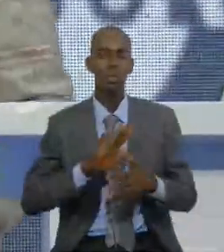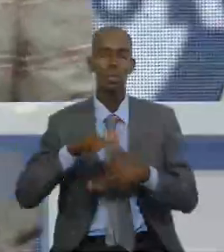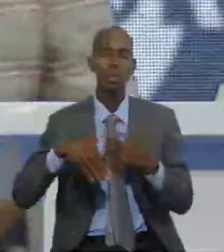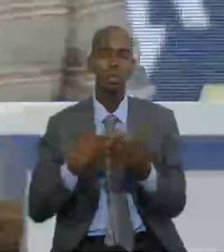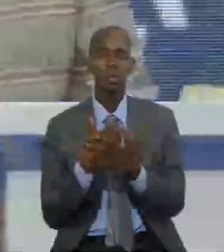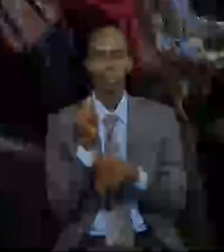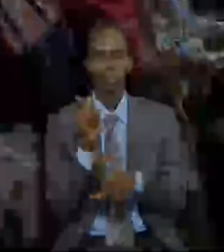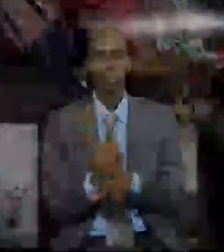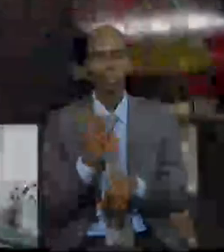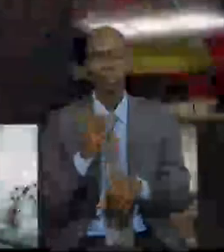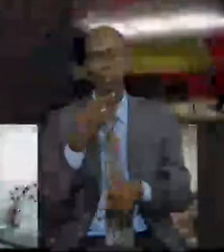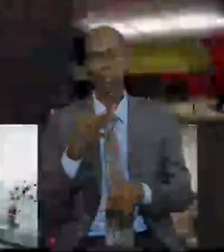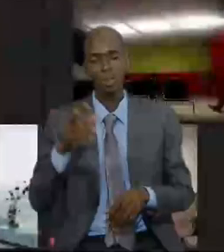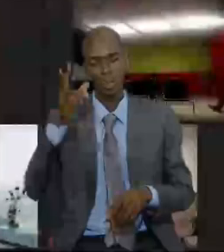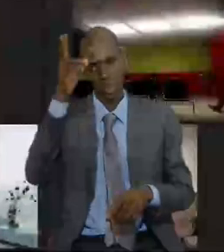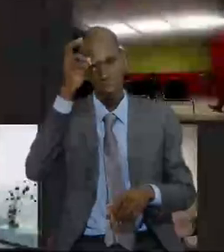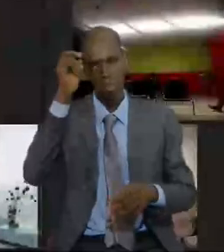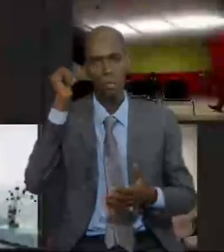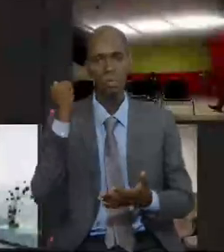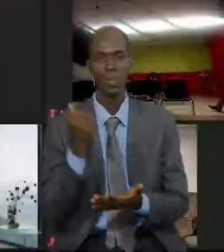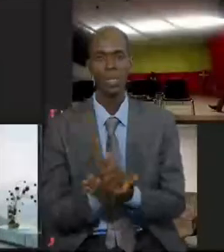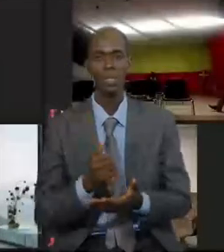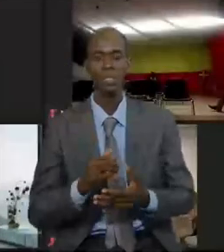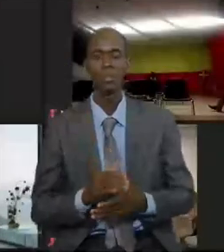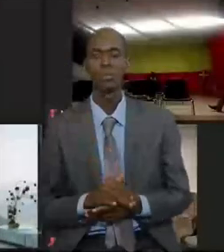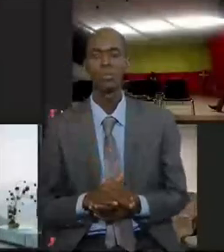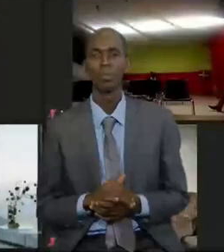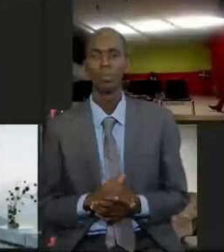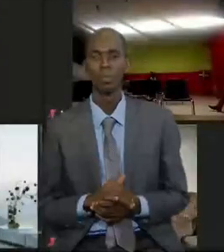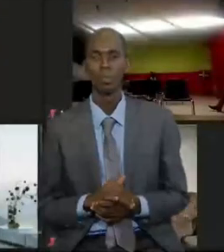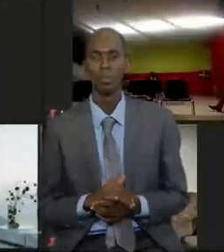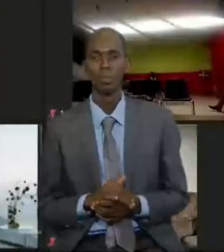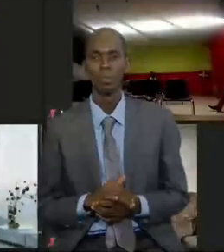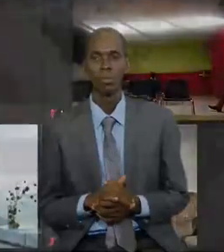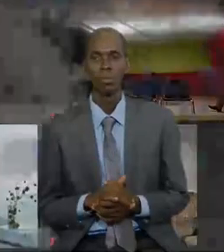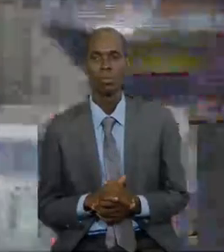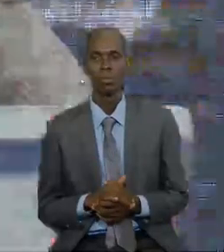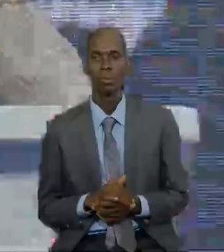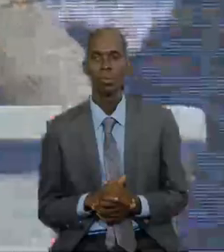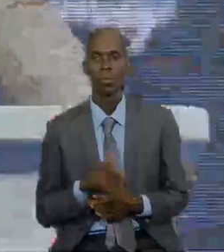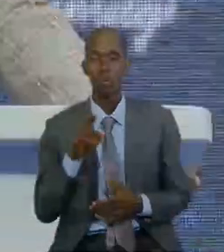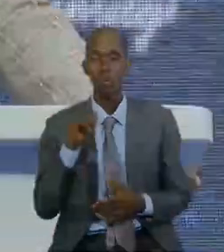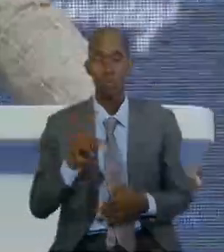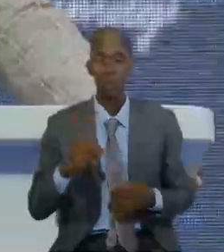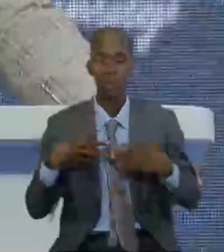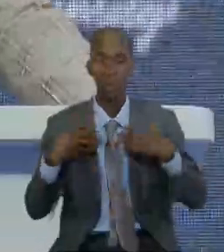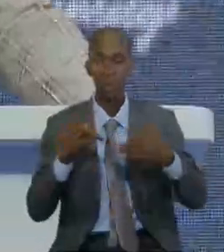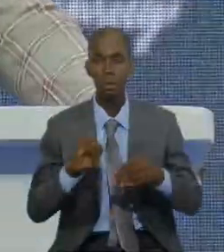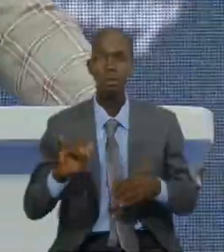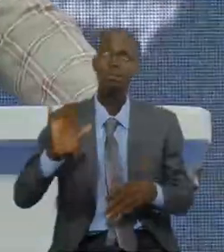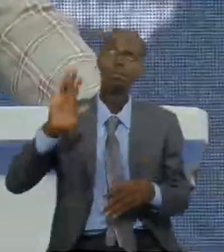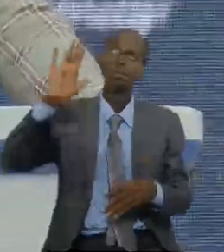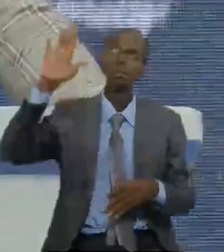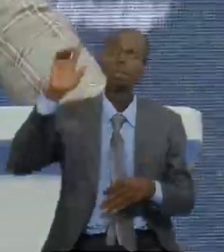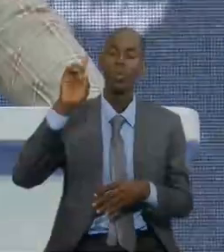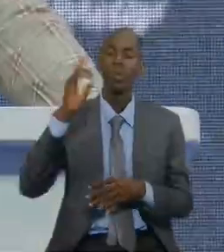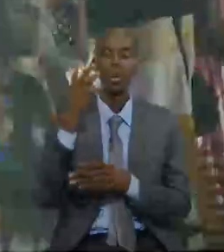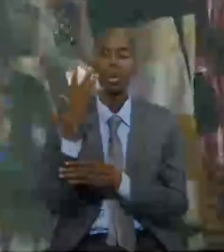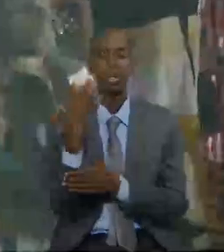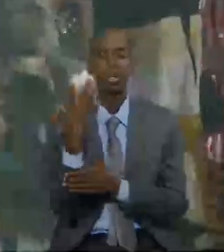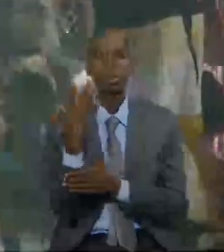le nom de Jésus va détruire toutes les heures du diable tu as besoin de la